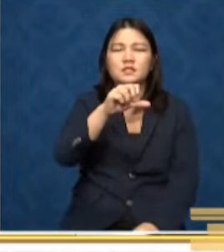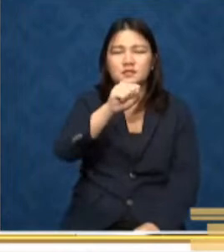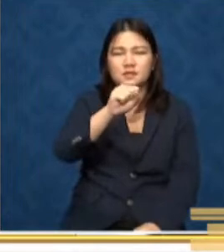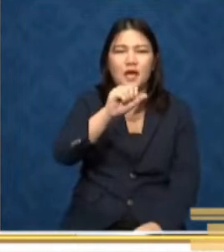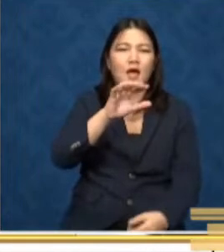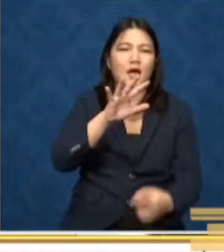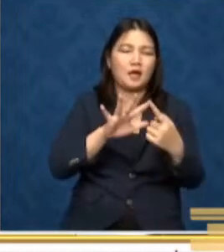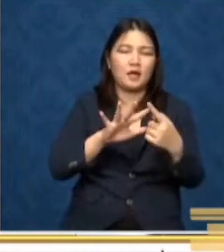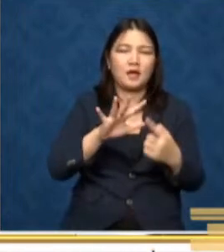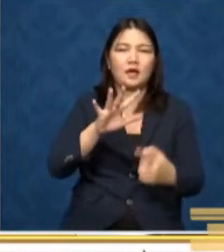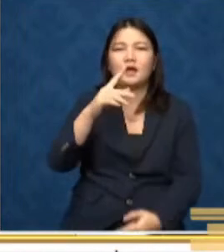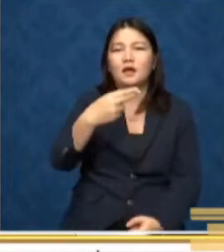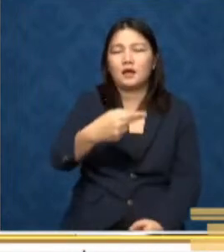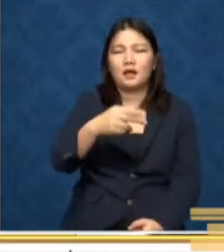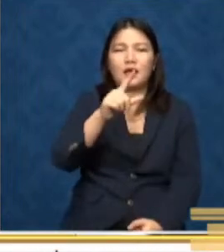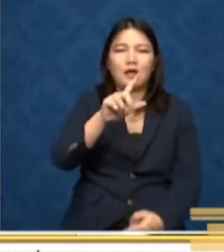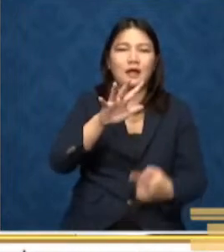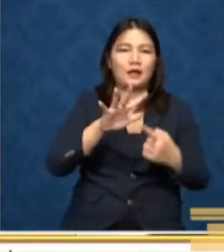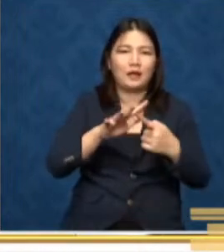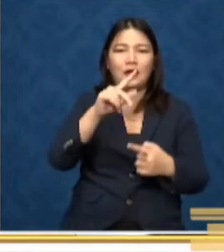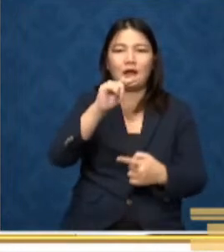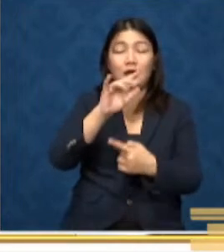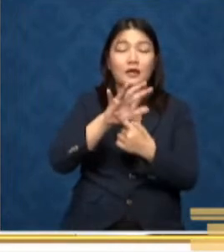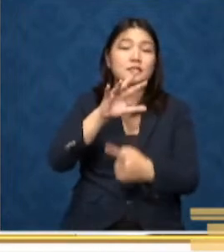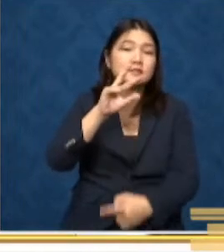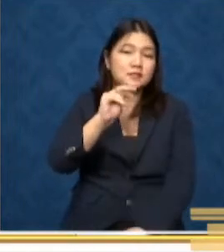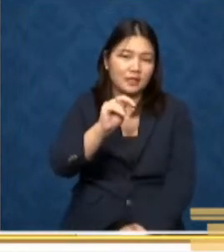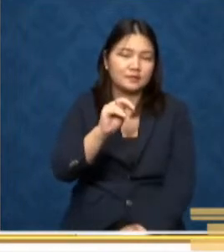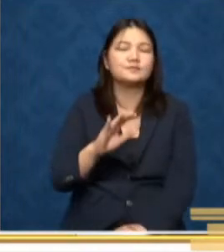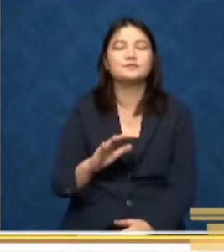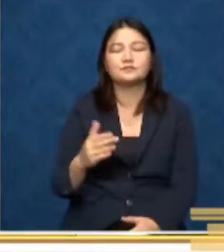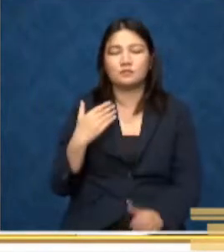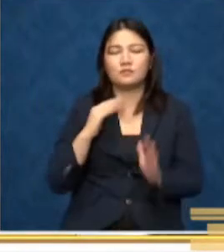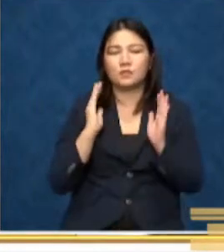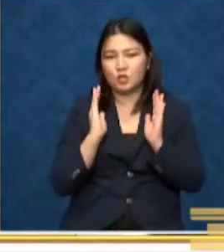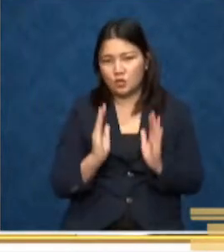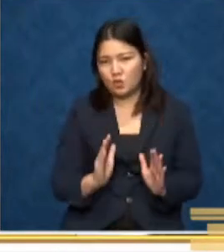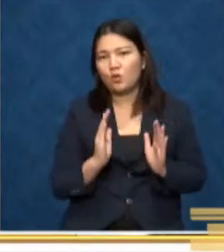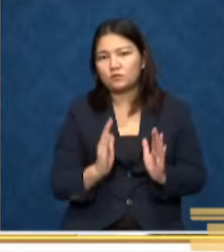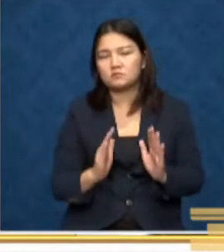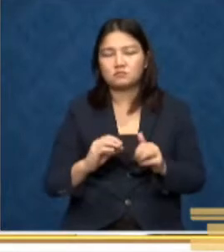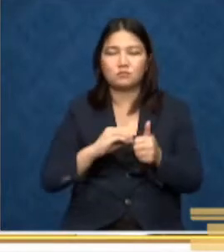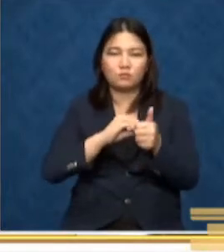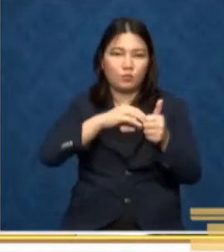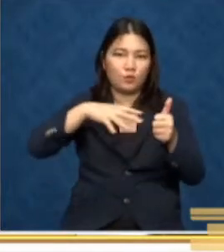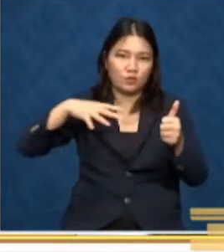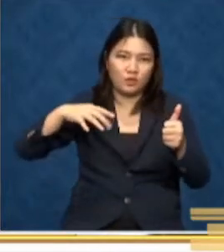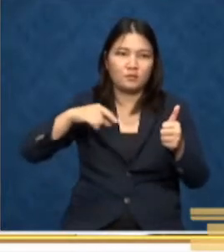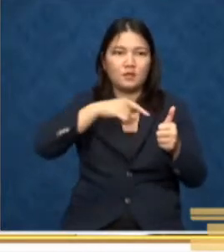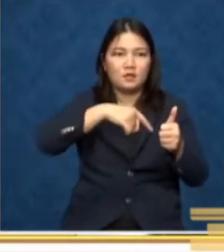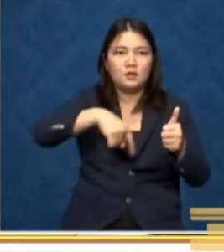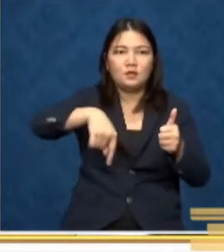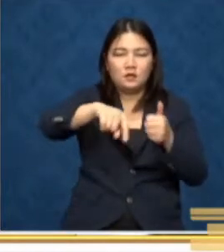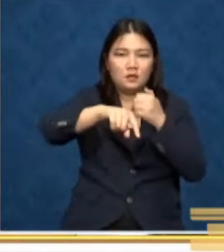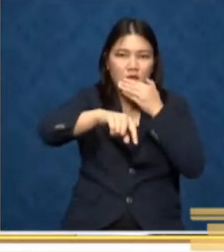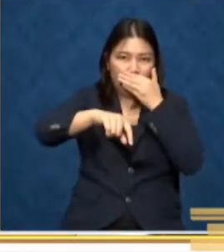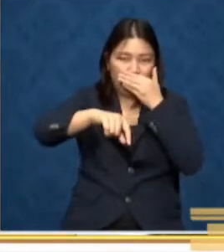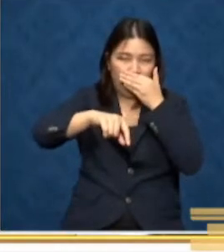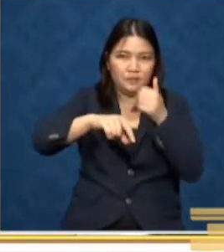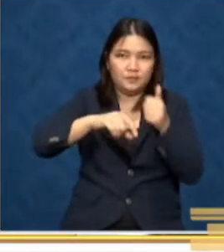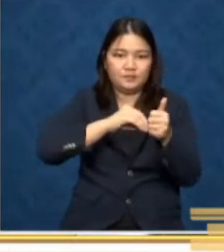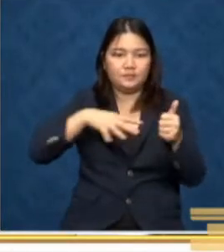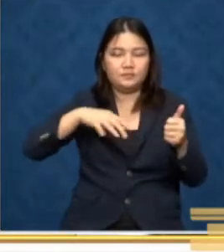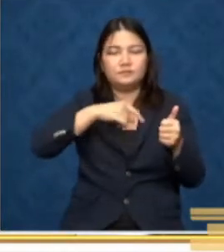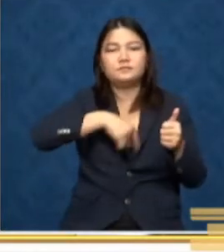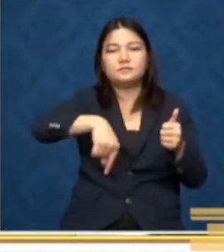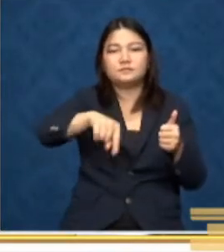มีท่านอารีเพนอุตรศิลป์ท่านมุกสุไลมานซึ่งตอนหลังก็มาเป็นนักการเมืองที่ยังม